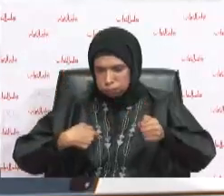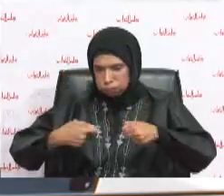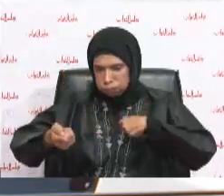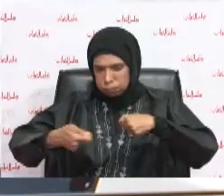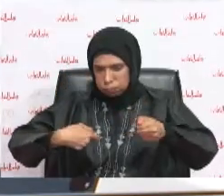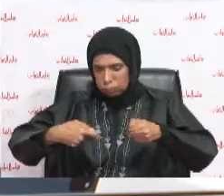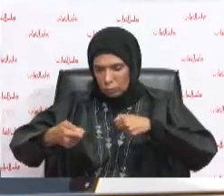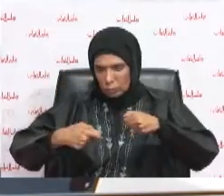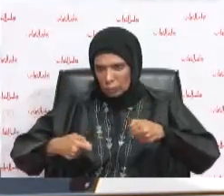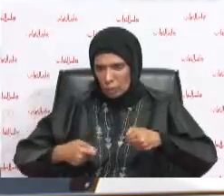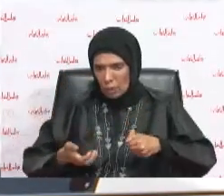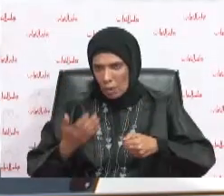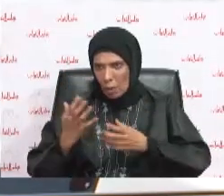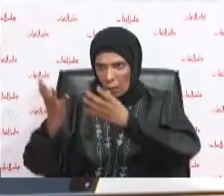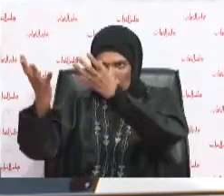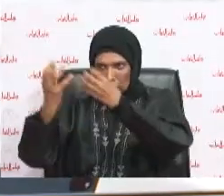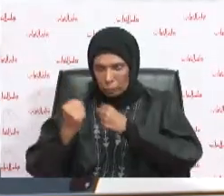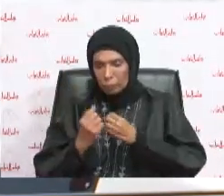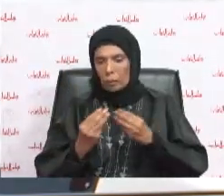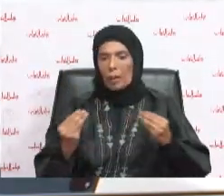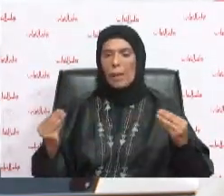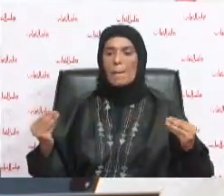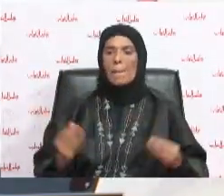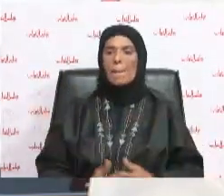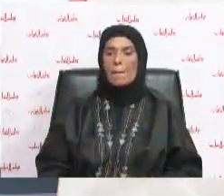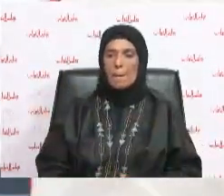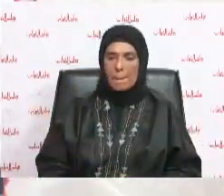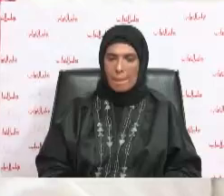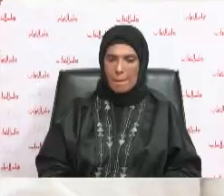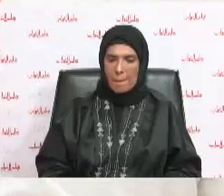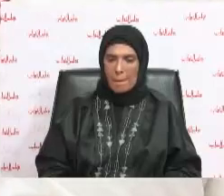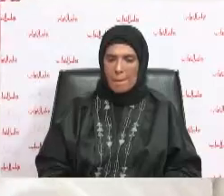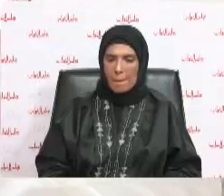مصادر الاستيراد من الخارج، وأيضا